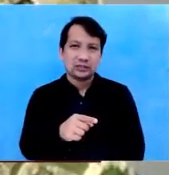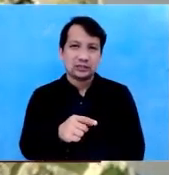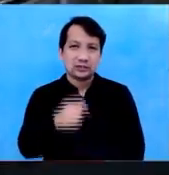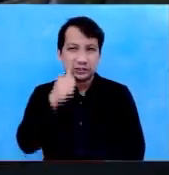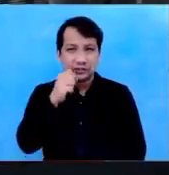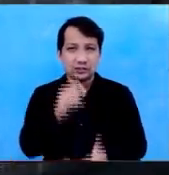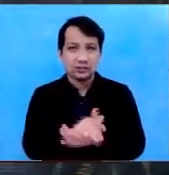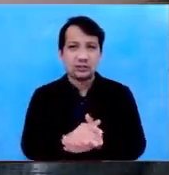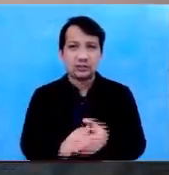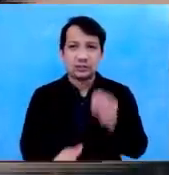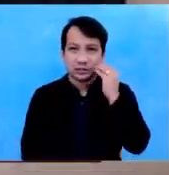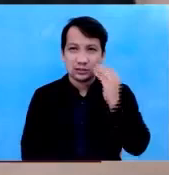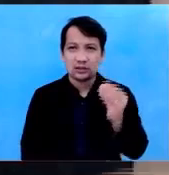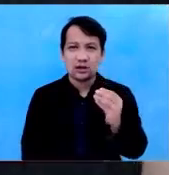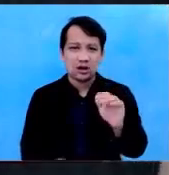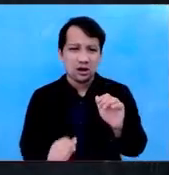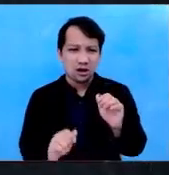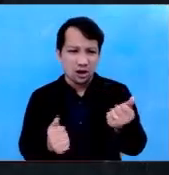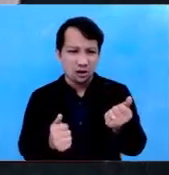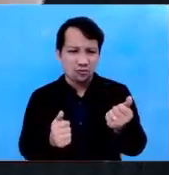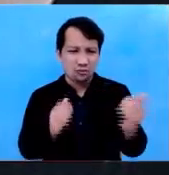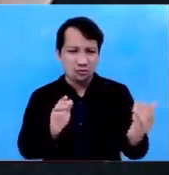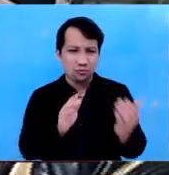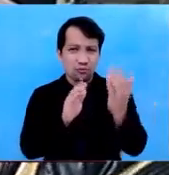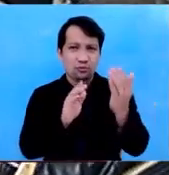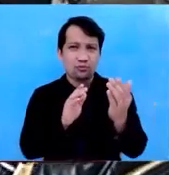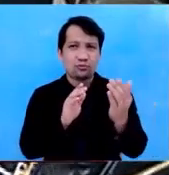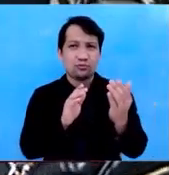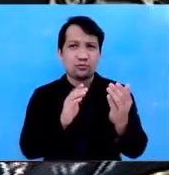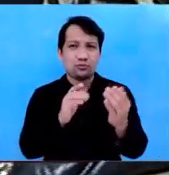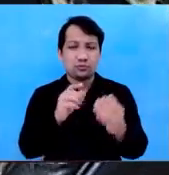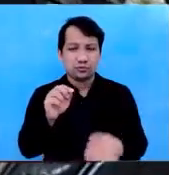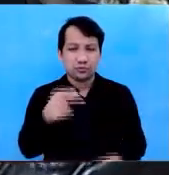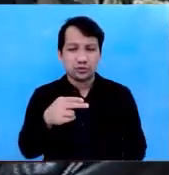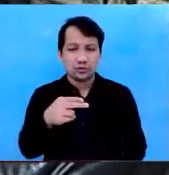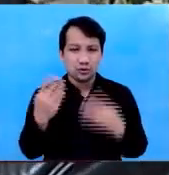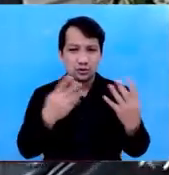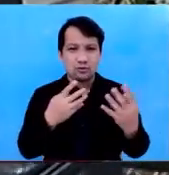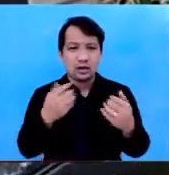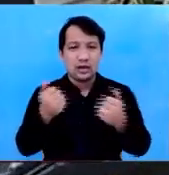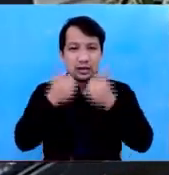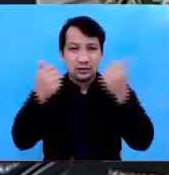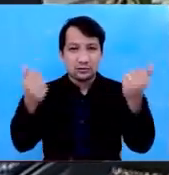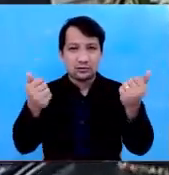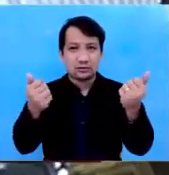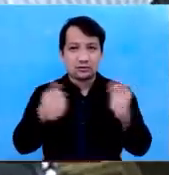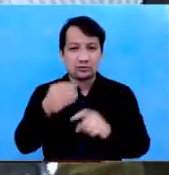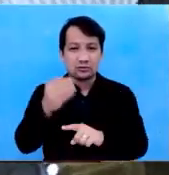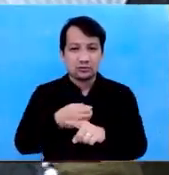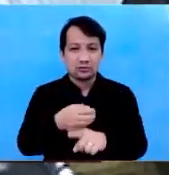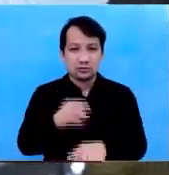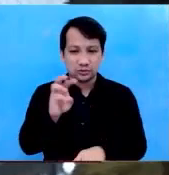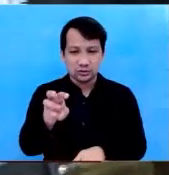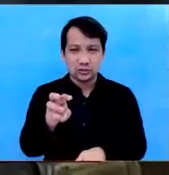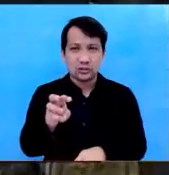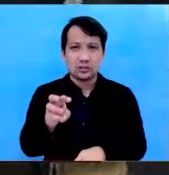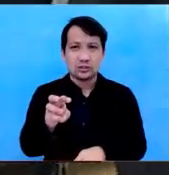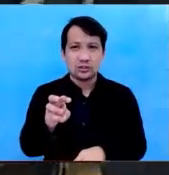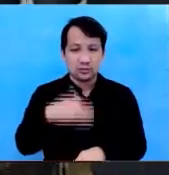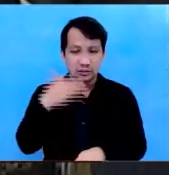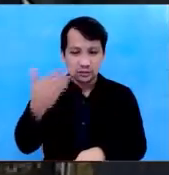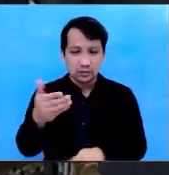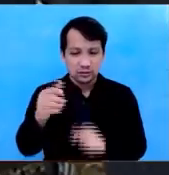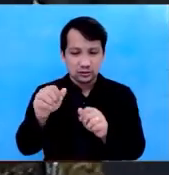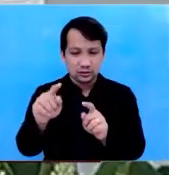Marby, kung paano sasalubungin ng kaarawan sa Webes. Anniversary din nilang mag-asawa sa October 6, habang sa susunod na Sabado naman